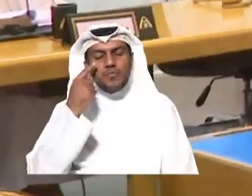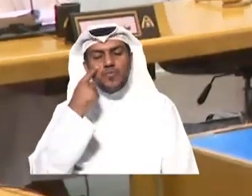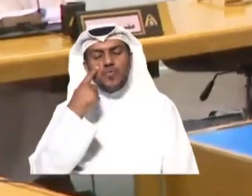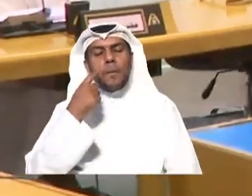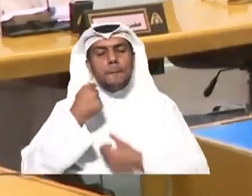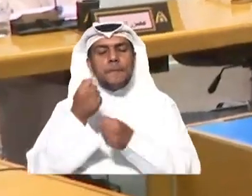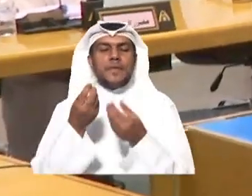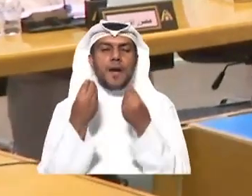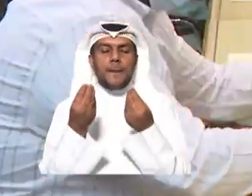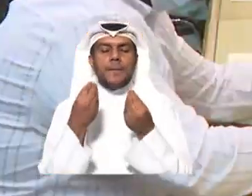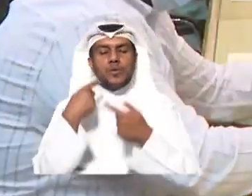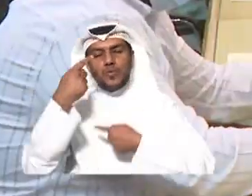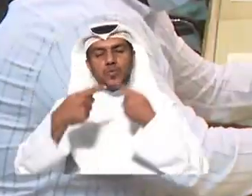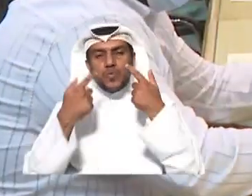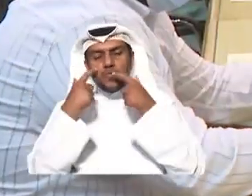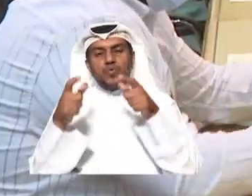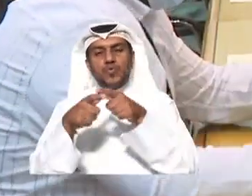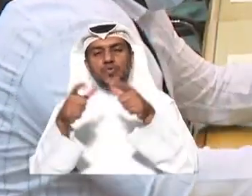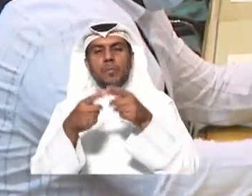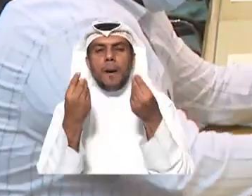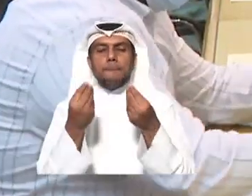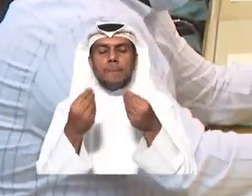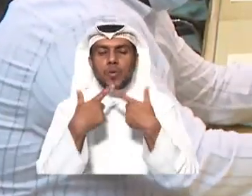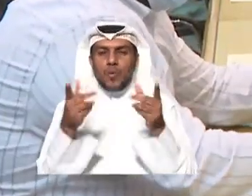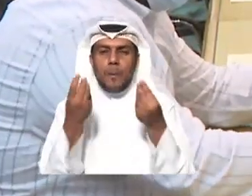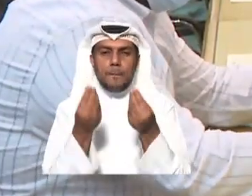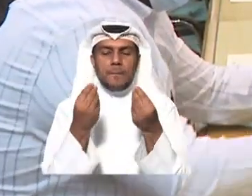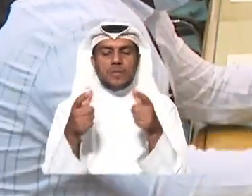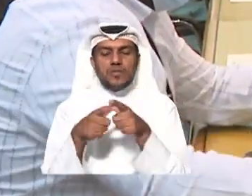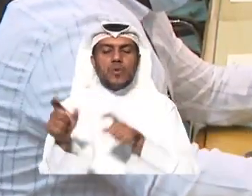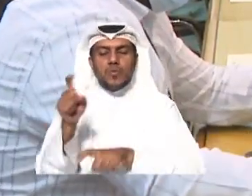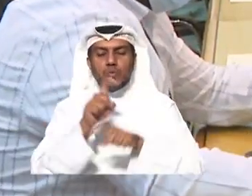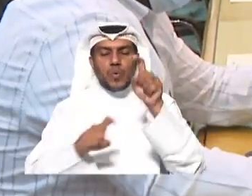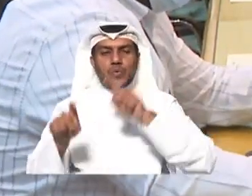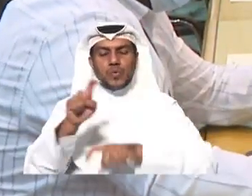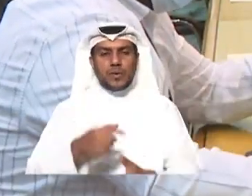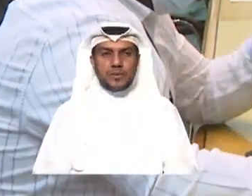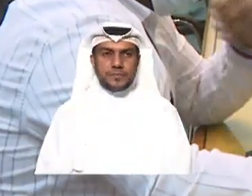بالشأن البلدي. رائد الشمري لتلفزيون دولة الكويت.